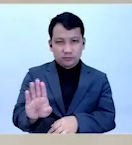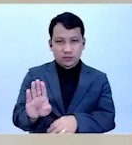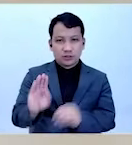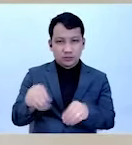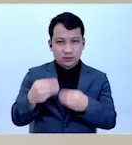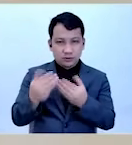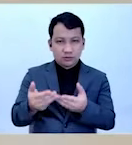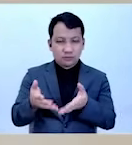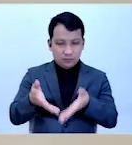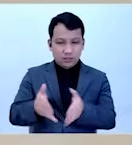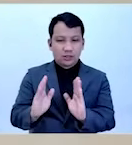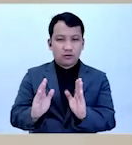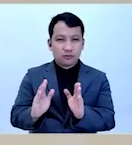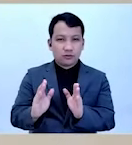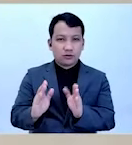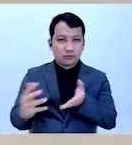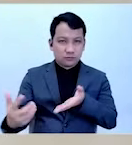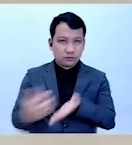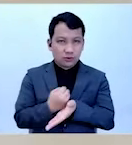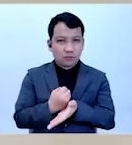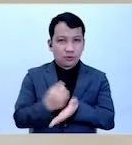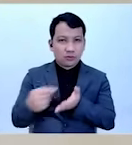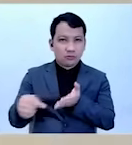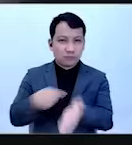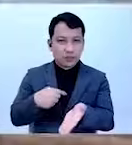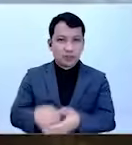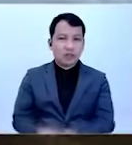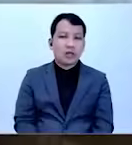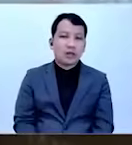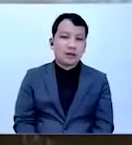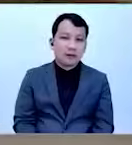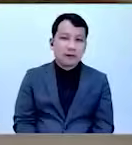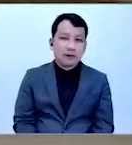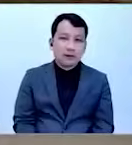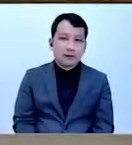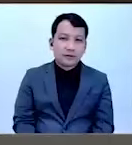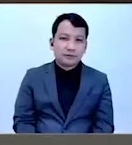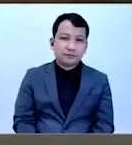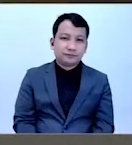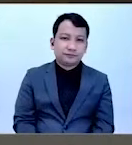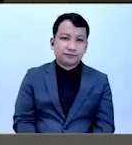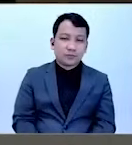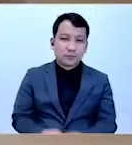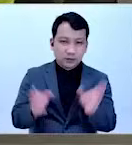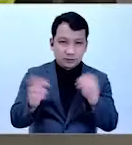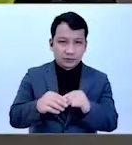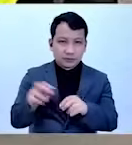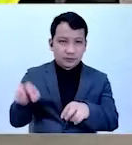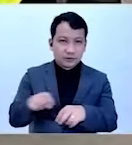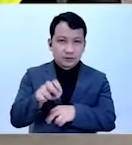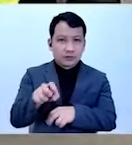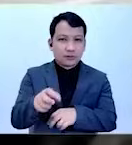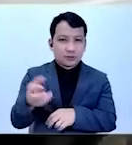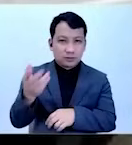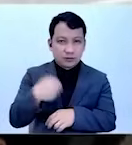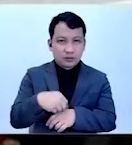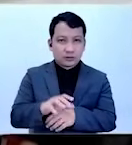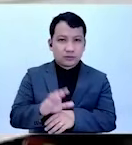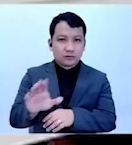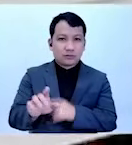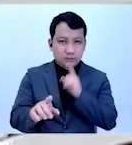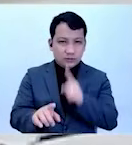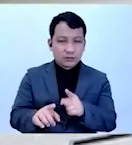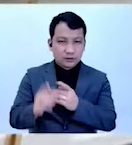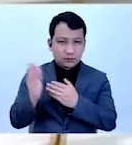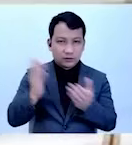board gives us a go signal to collect. Malaking menos ito hindi lang sa mga turista, gayon din sa mga tulad na delivery